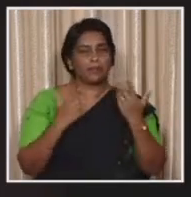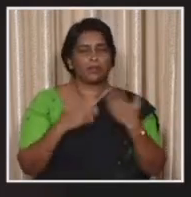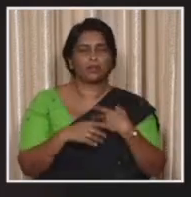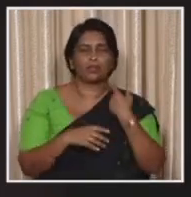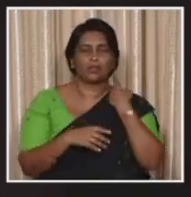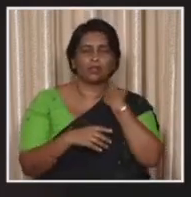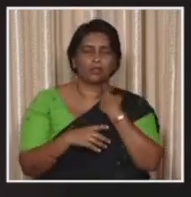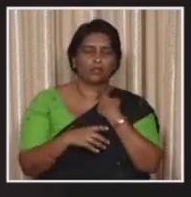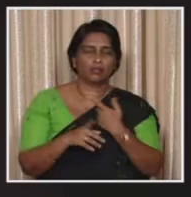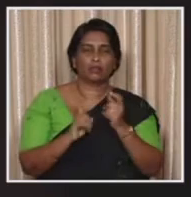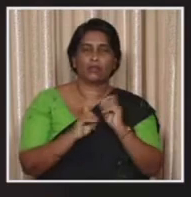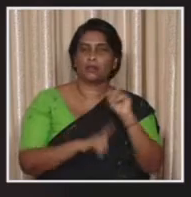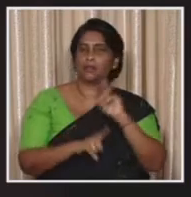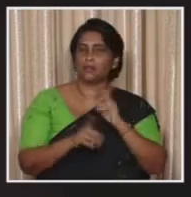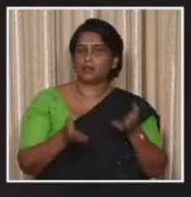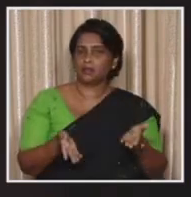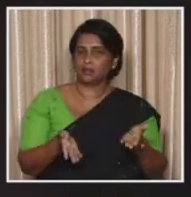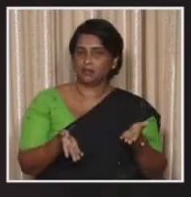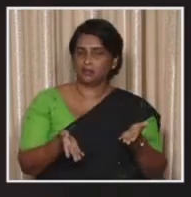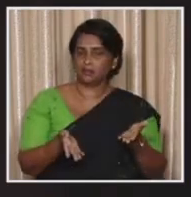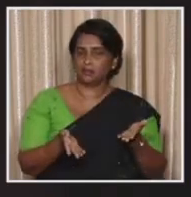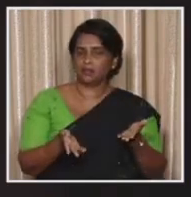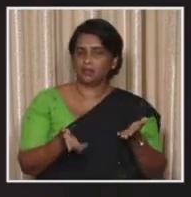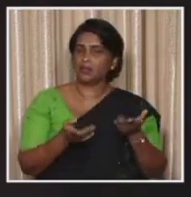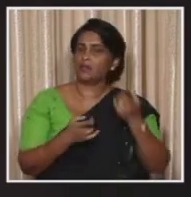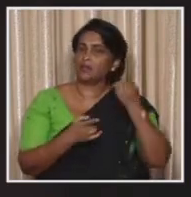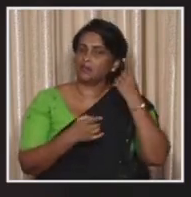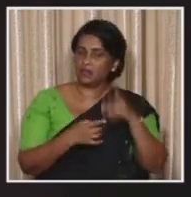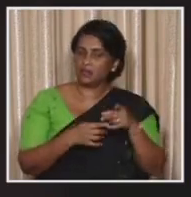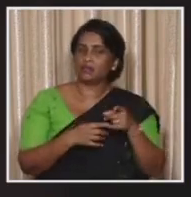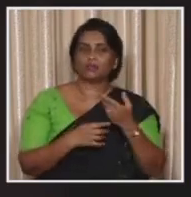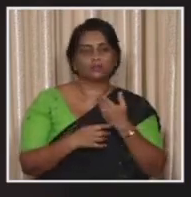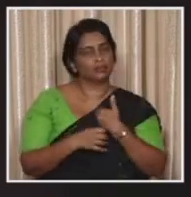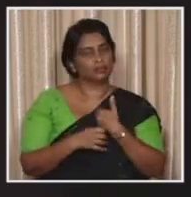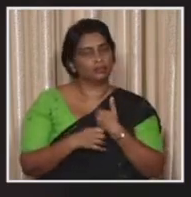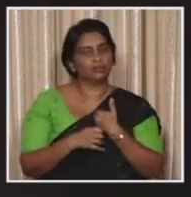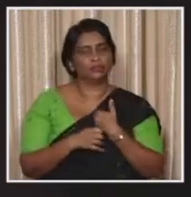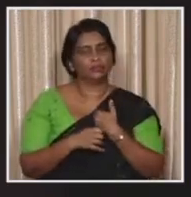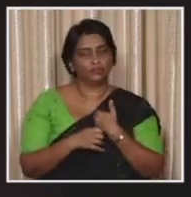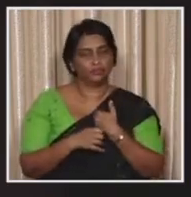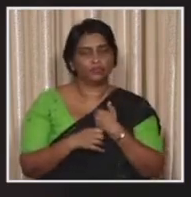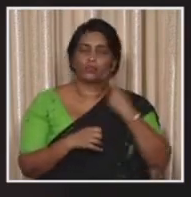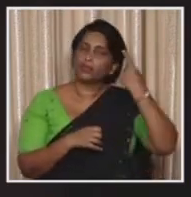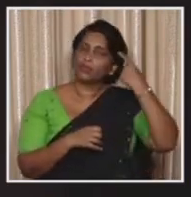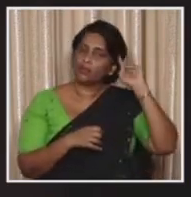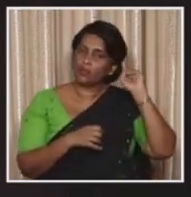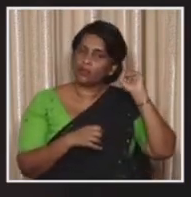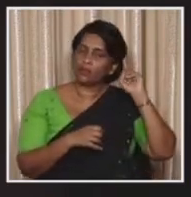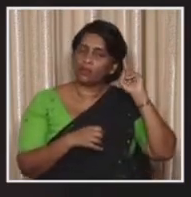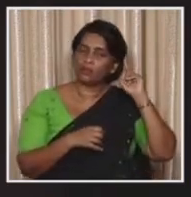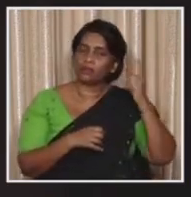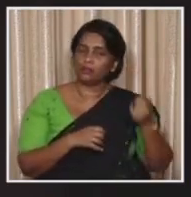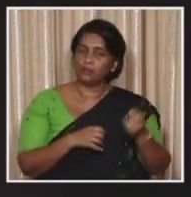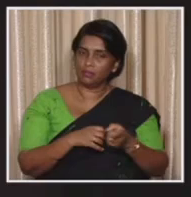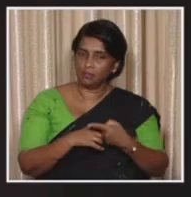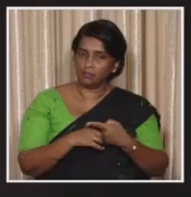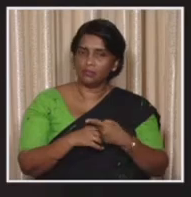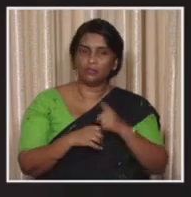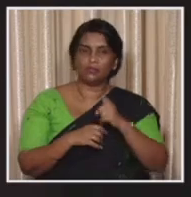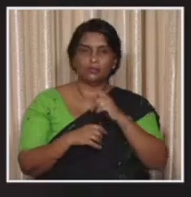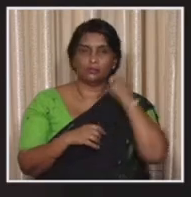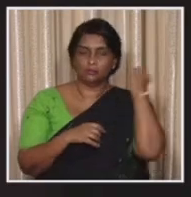වෙච්ච පාර්ලිමේන්තුව. ඒ නිසා මම ඊයේ දිනේ